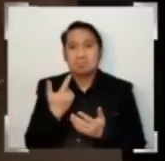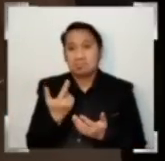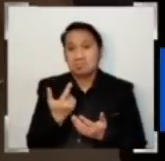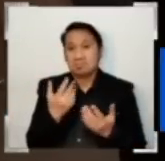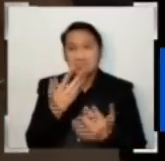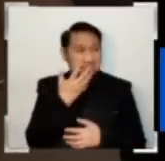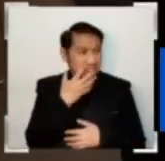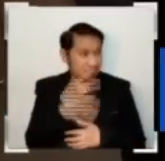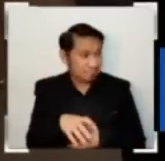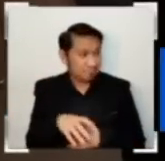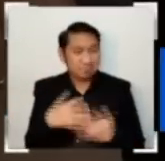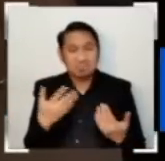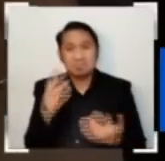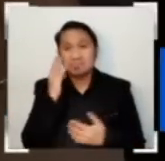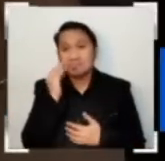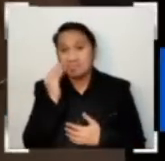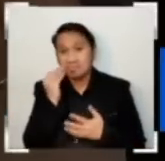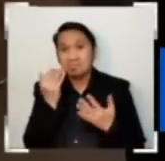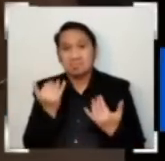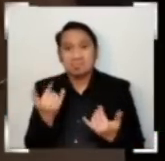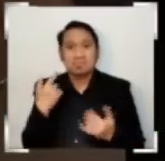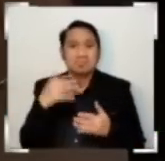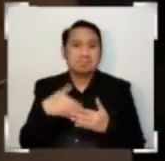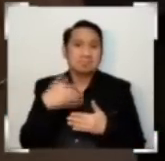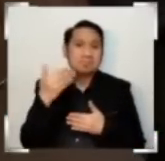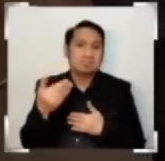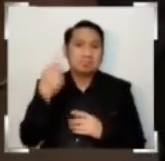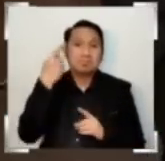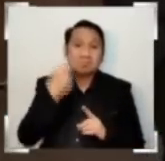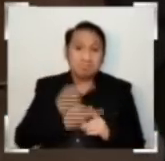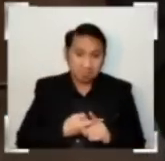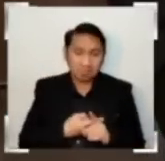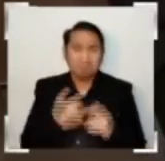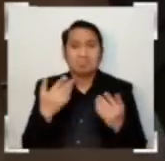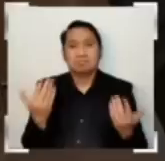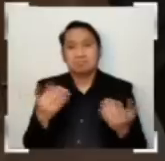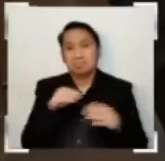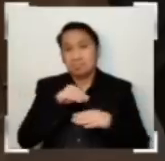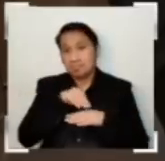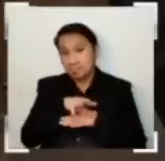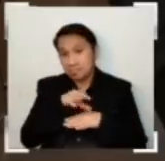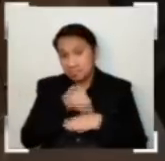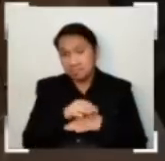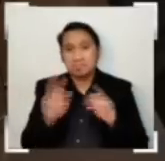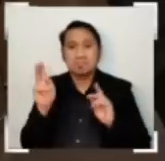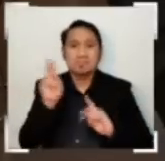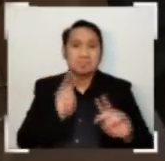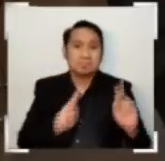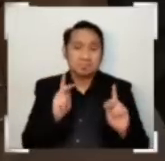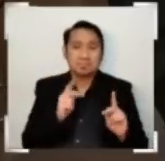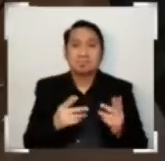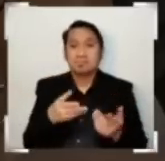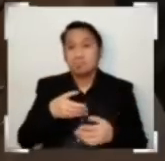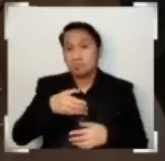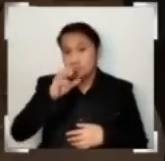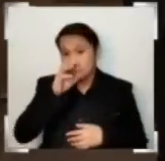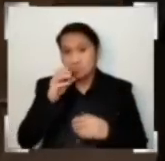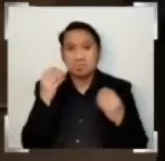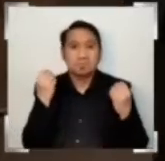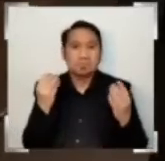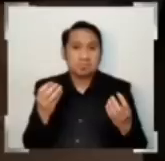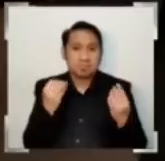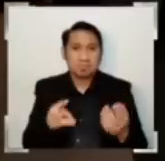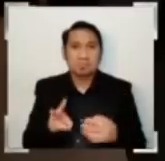pa ang mararanasan natin sa mga susunod na buwan, pinapayuhan ang publikong uminom ng maraming tubig